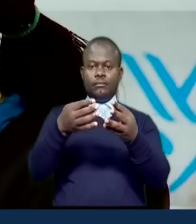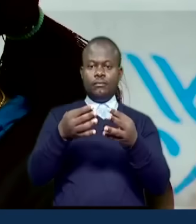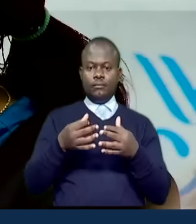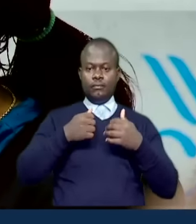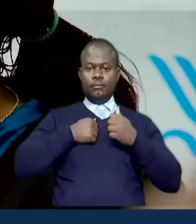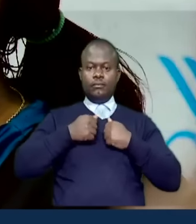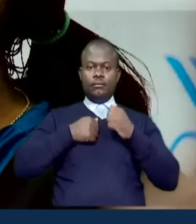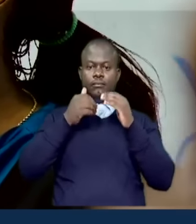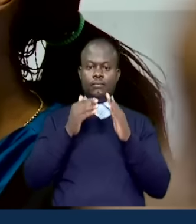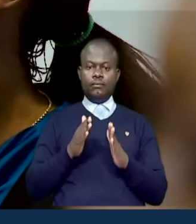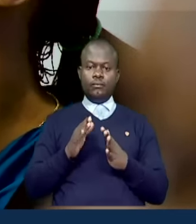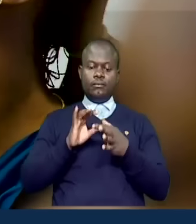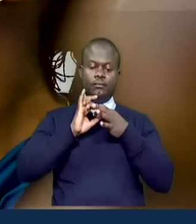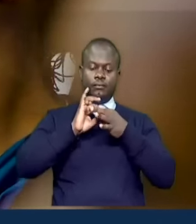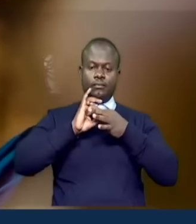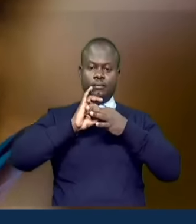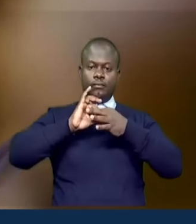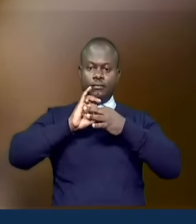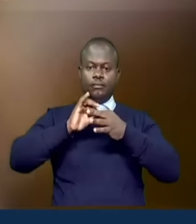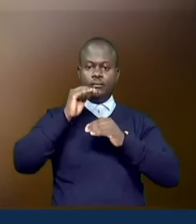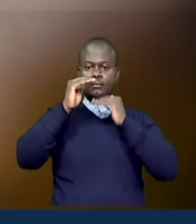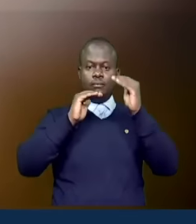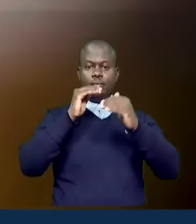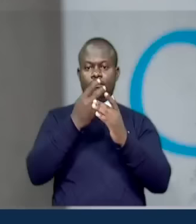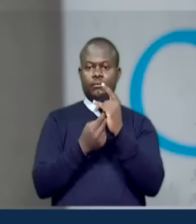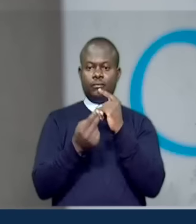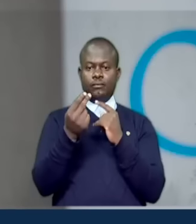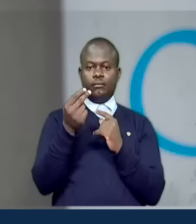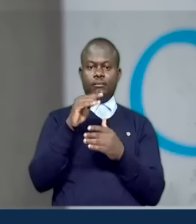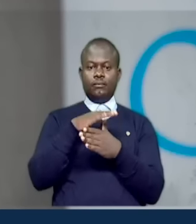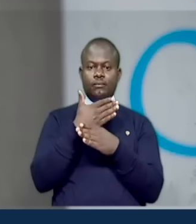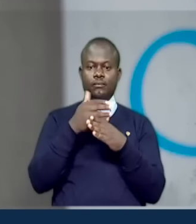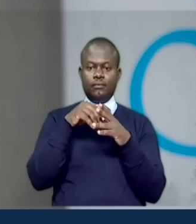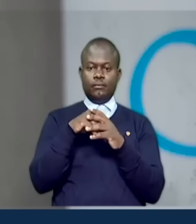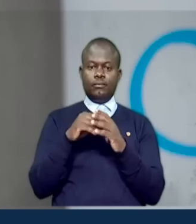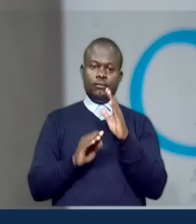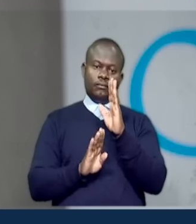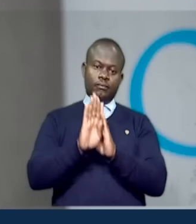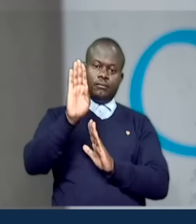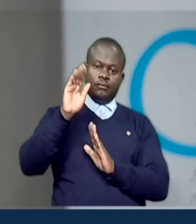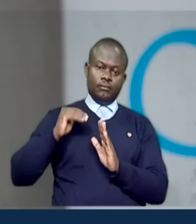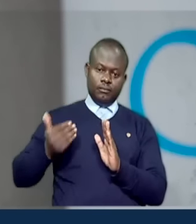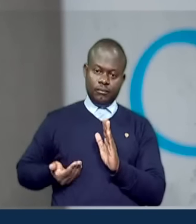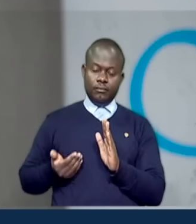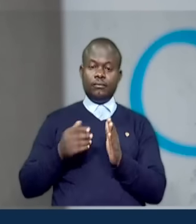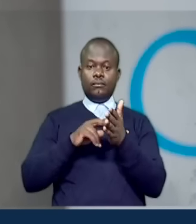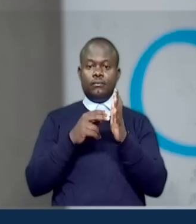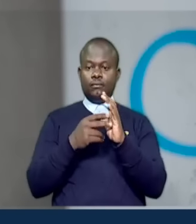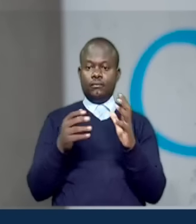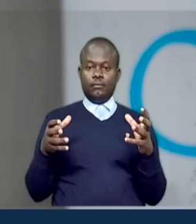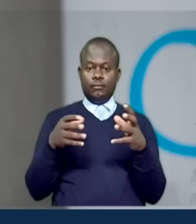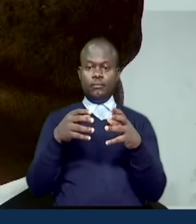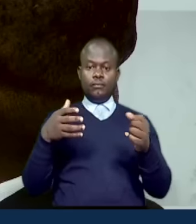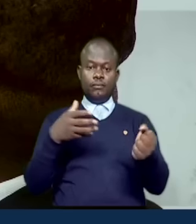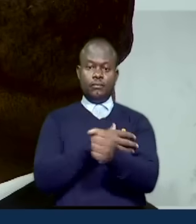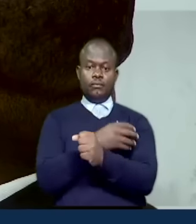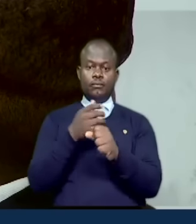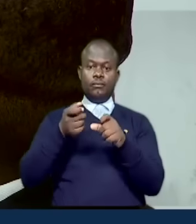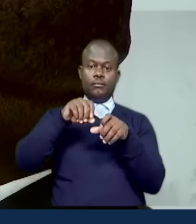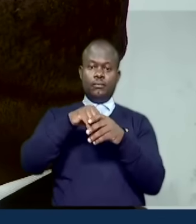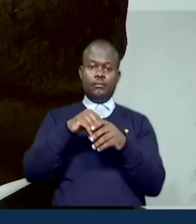Rwanda. Ubufatanye bw'izi nzego zombi zisangiye intego zo guteza imbere umugore bisobanuye ngo guhuza imbaraga no kongerera